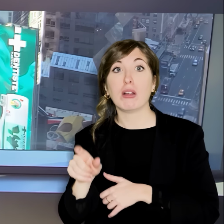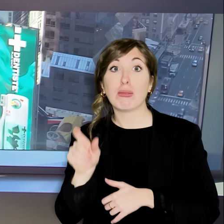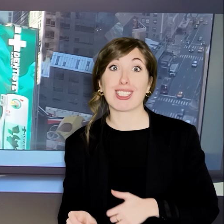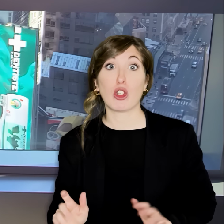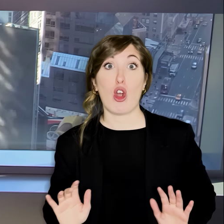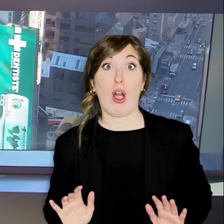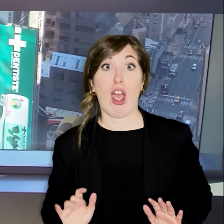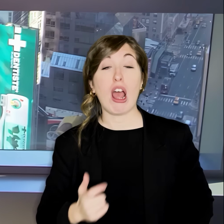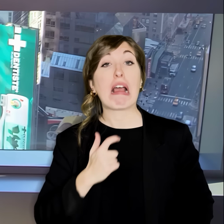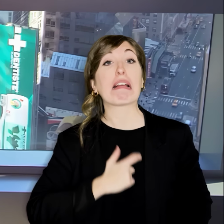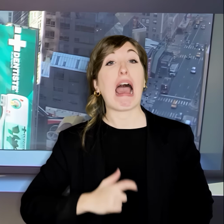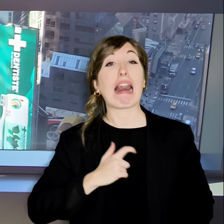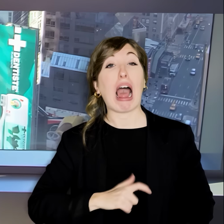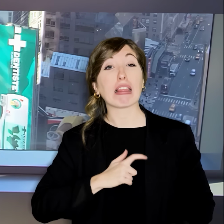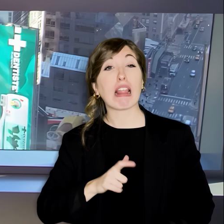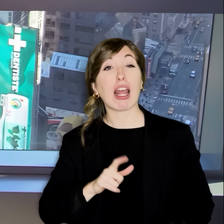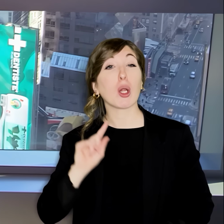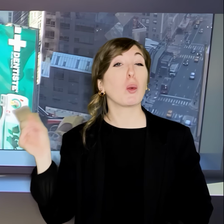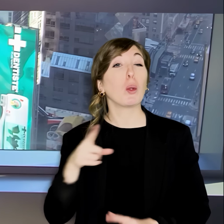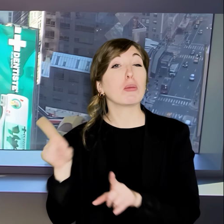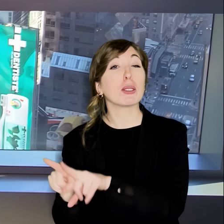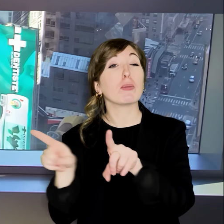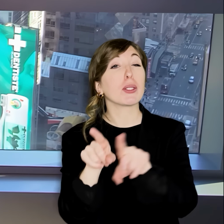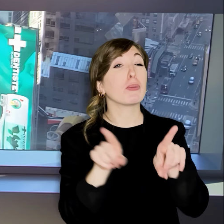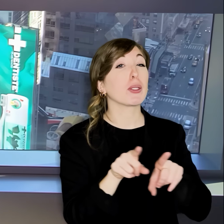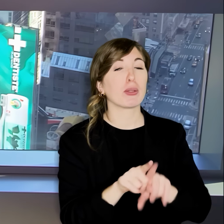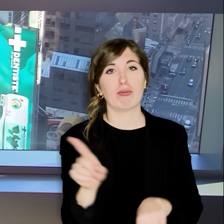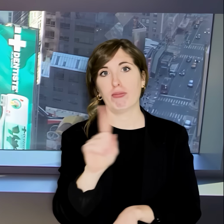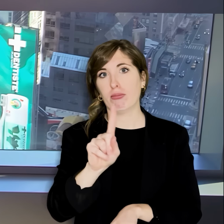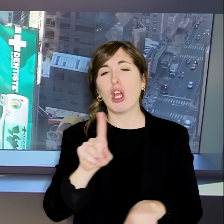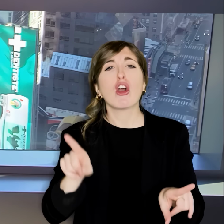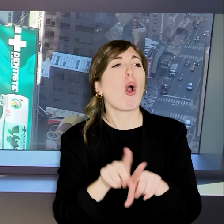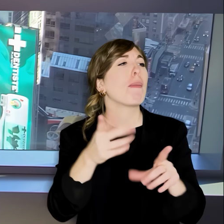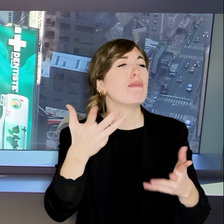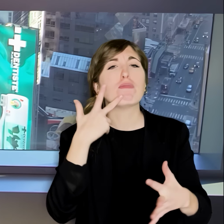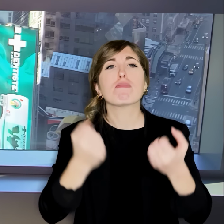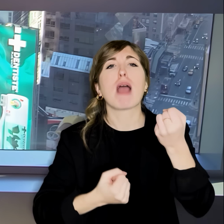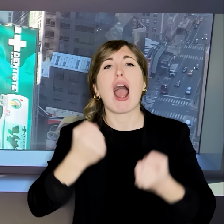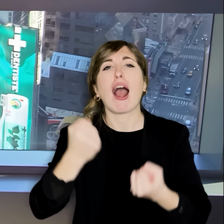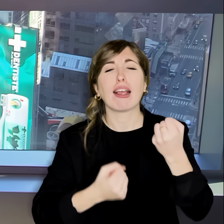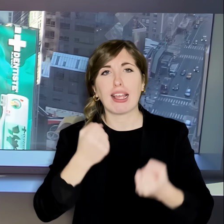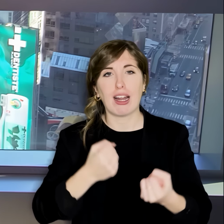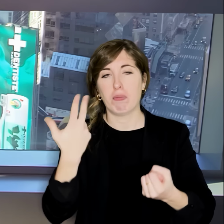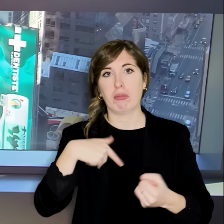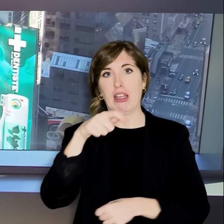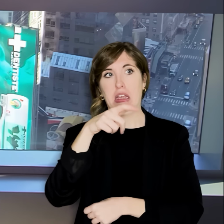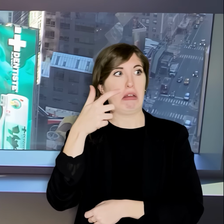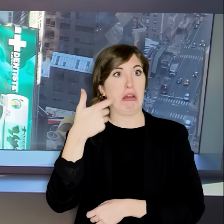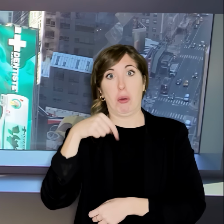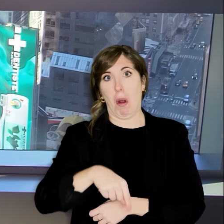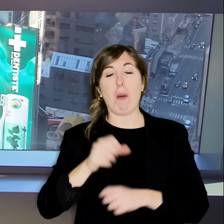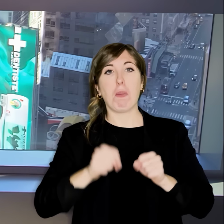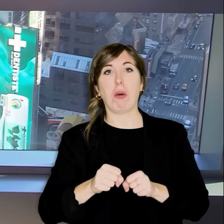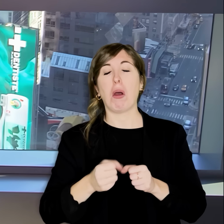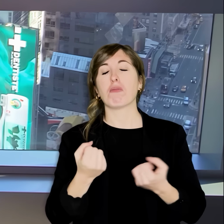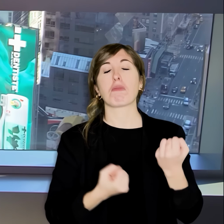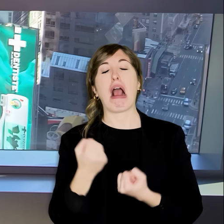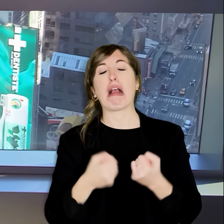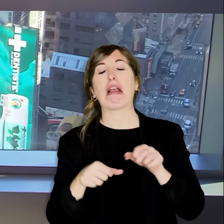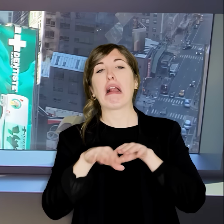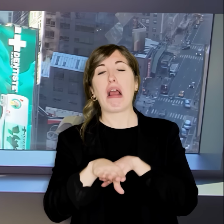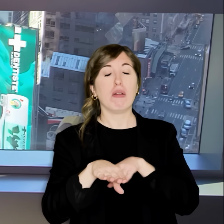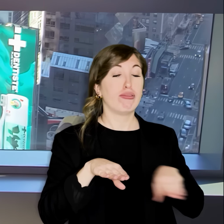stesso carattere come quando si guida Se uno mi sorpassa e mi taglia la strada Va bene ok Non abbiamo